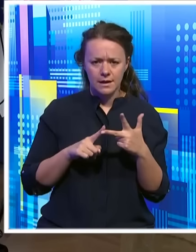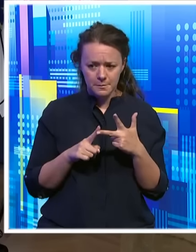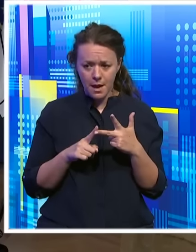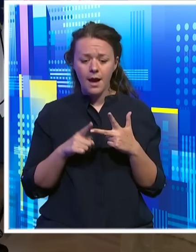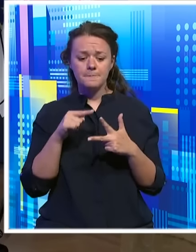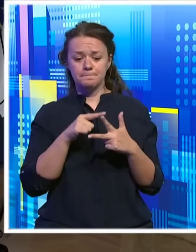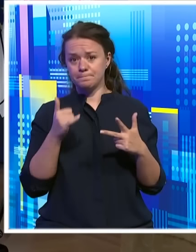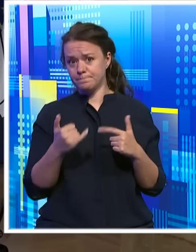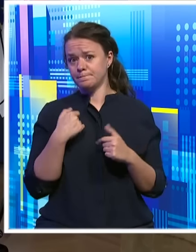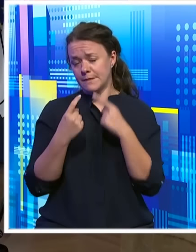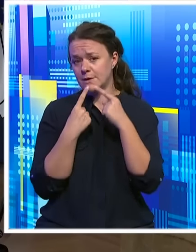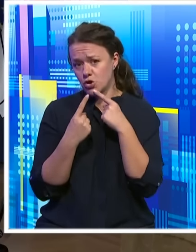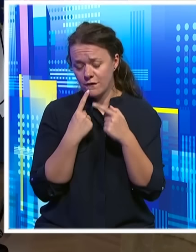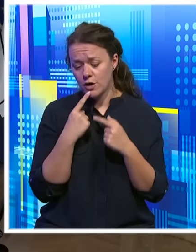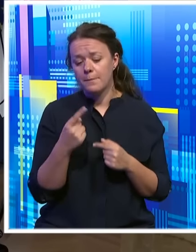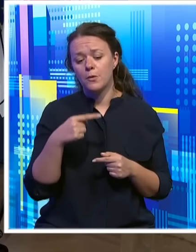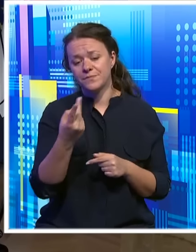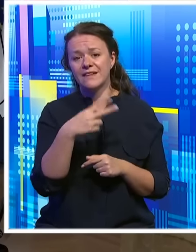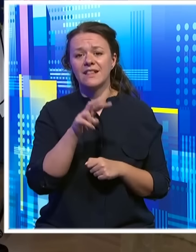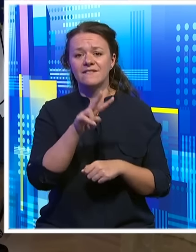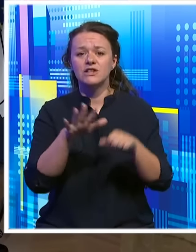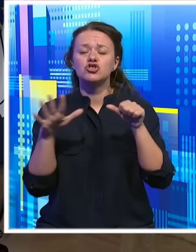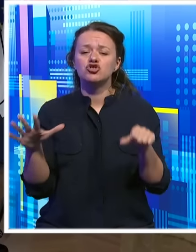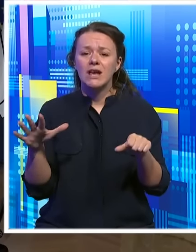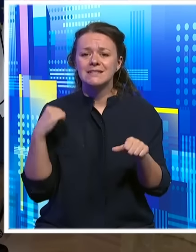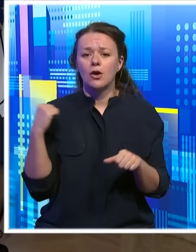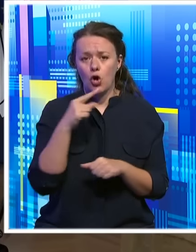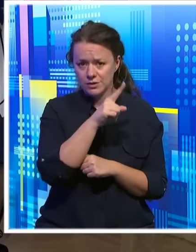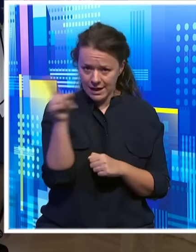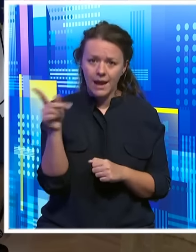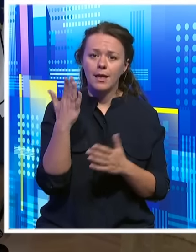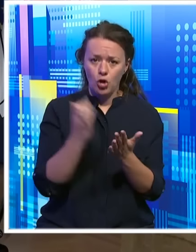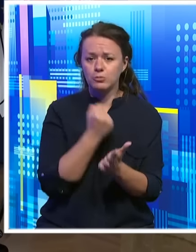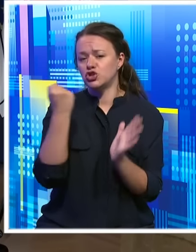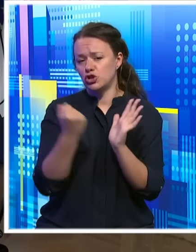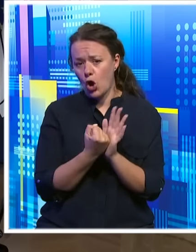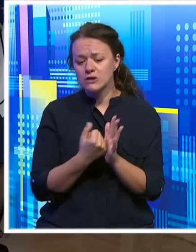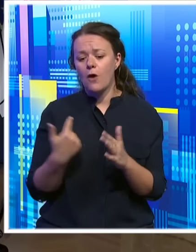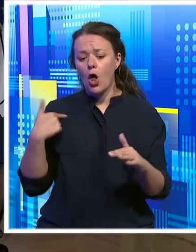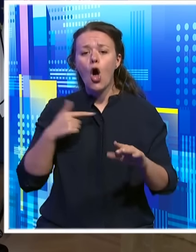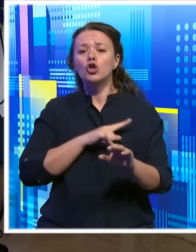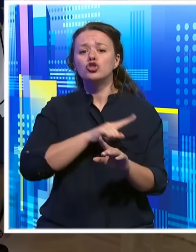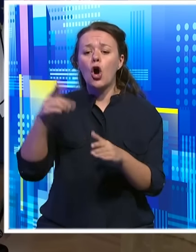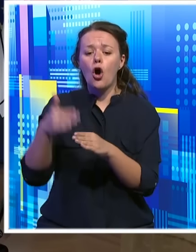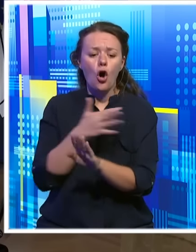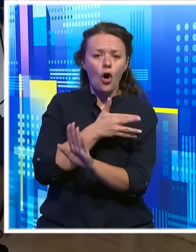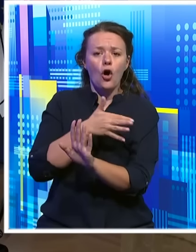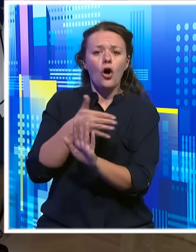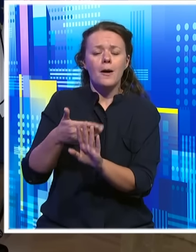sa kojima razgovaramo. Od 2026. imaće svuda tamo dozvolu. Mi ćemo pripremiti sve što se